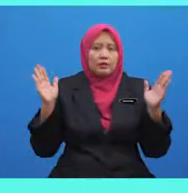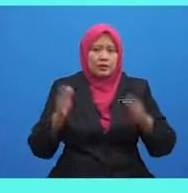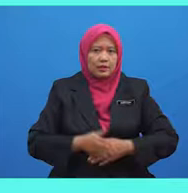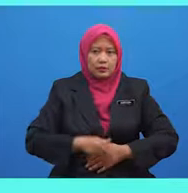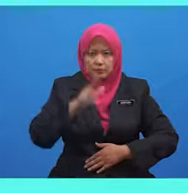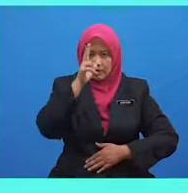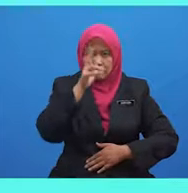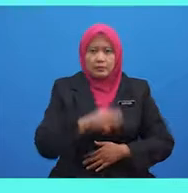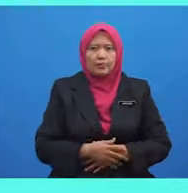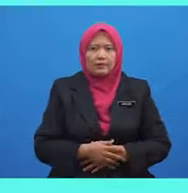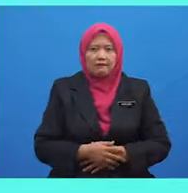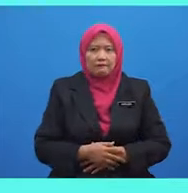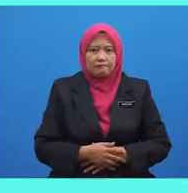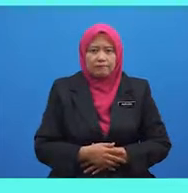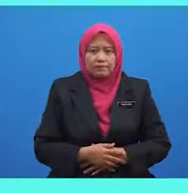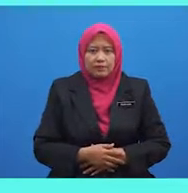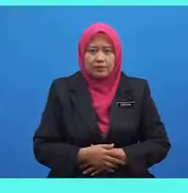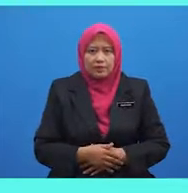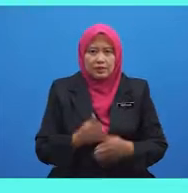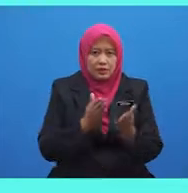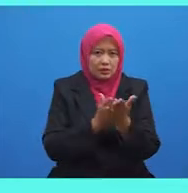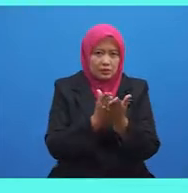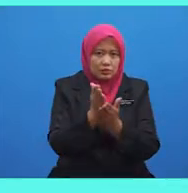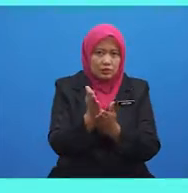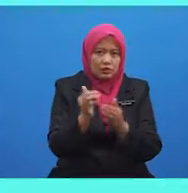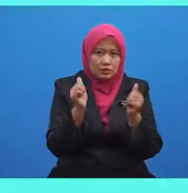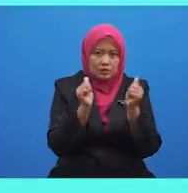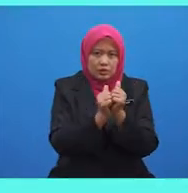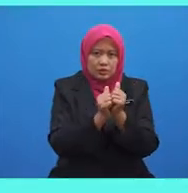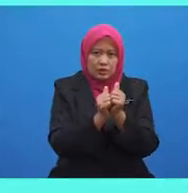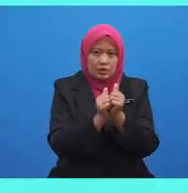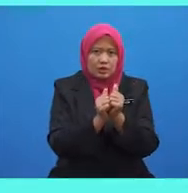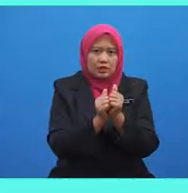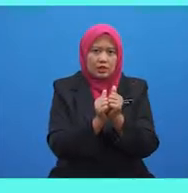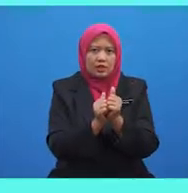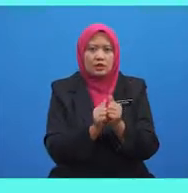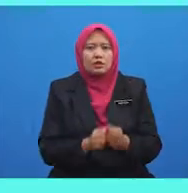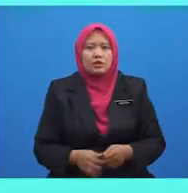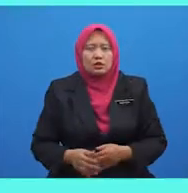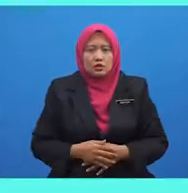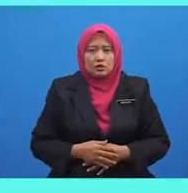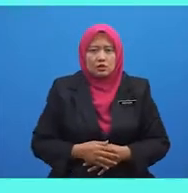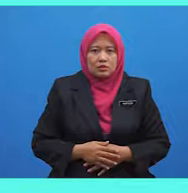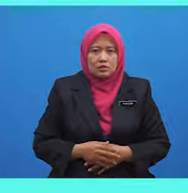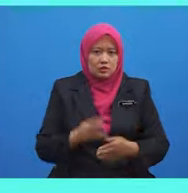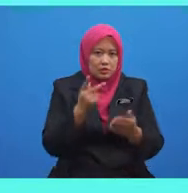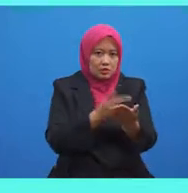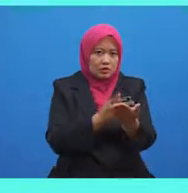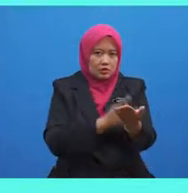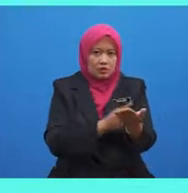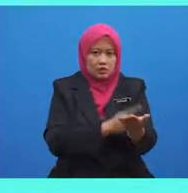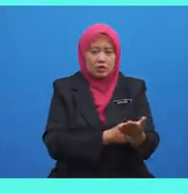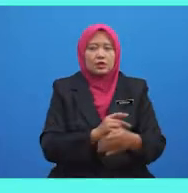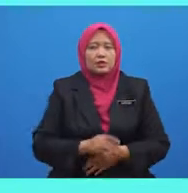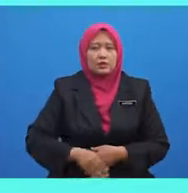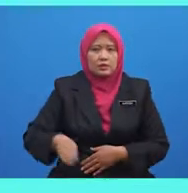tahun 1824, kegemilangan dan kemasyhuran Kesultanan Johor Riau diteruskan pula oleh Sultan